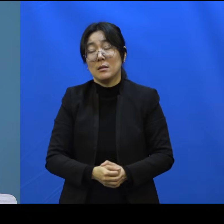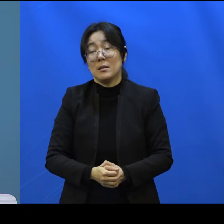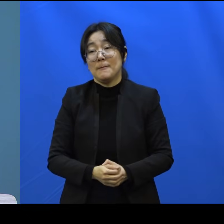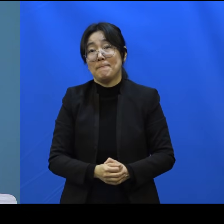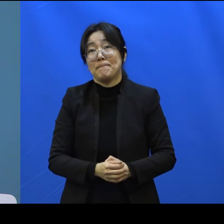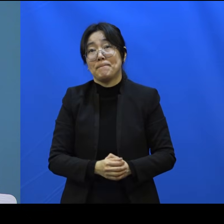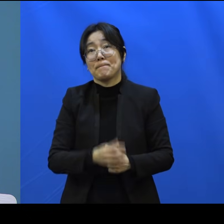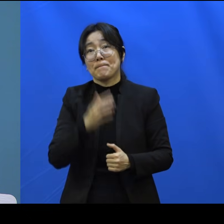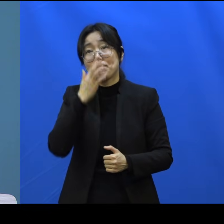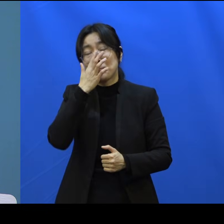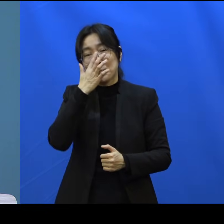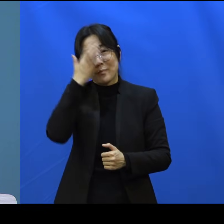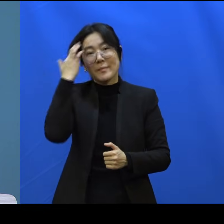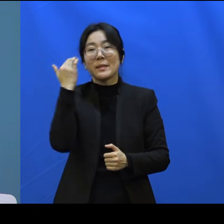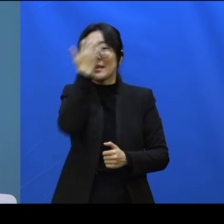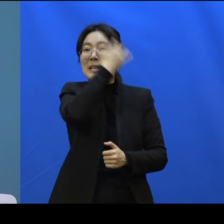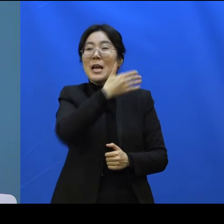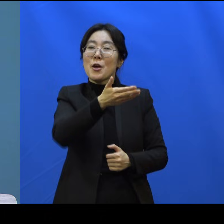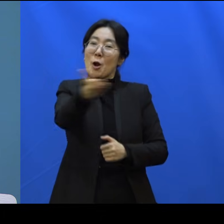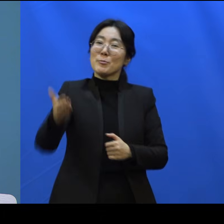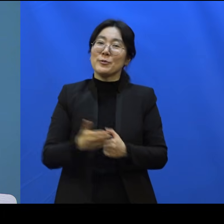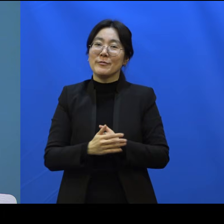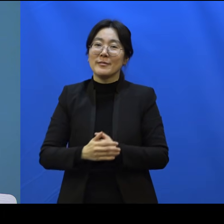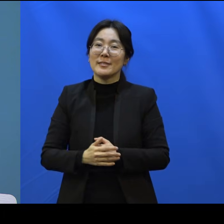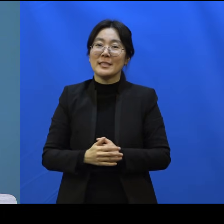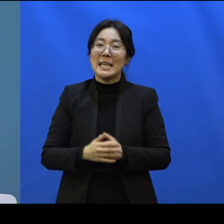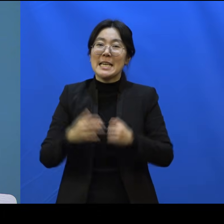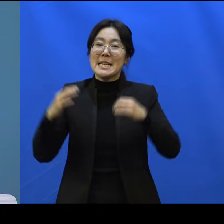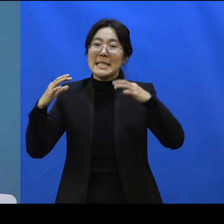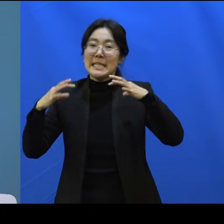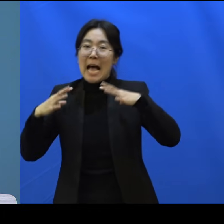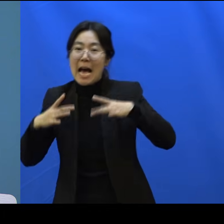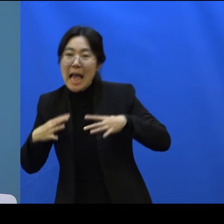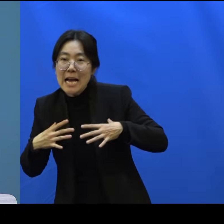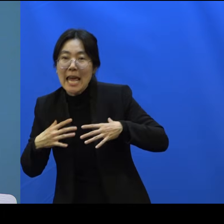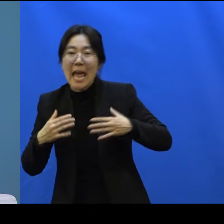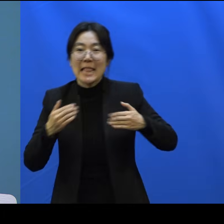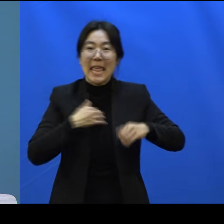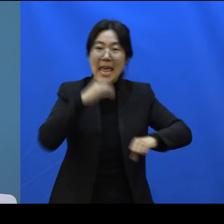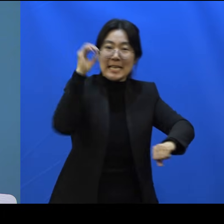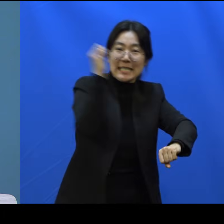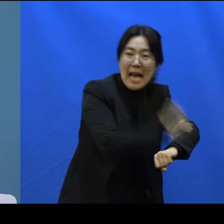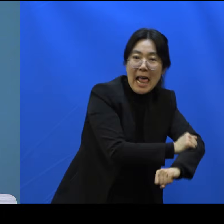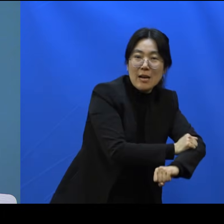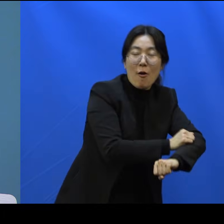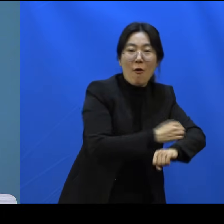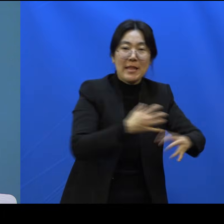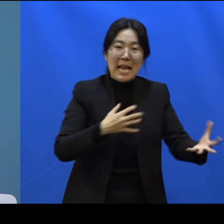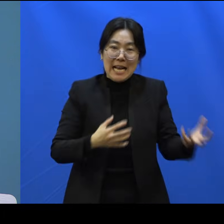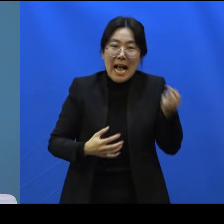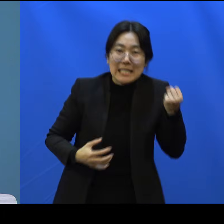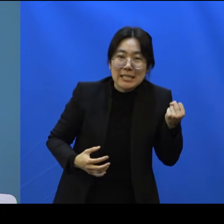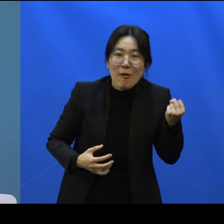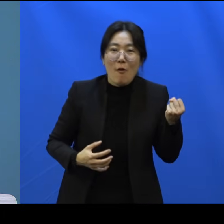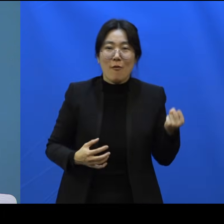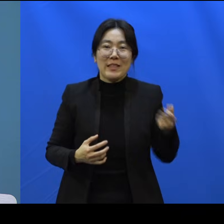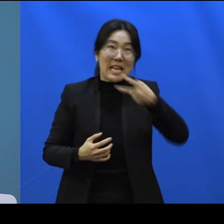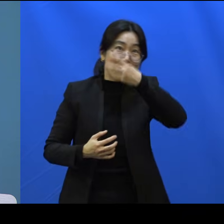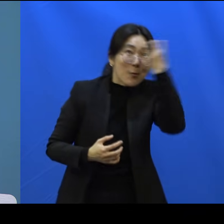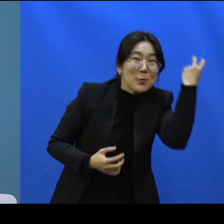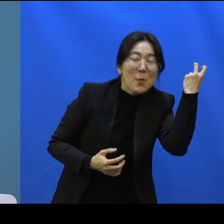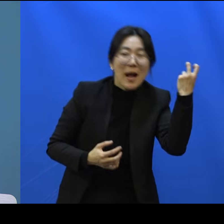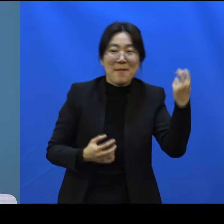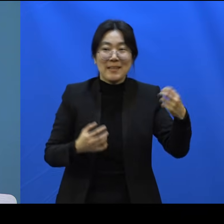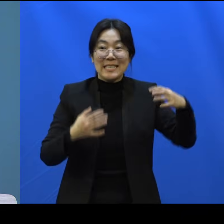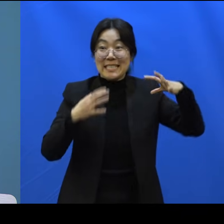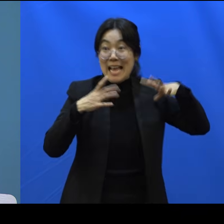자, 여러분 계속 자랑하십시오. 무엇을? 나의 약함을, 나의 강함을 절대 자랑하지 마십시오. 나의 가진 것 자랑하지 마세요.